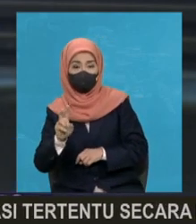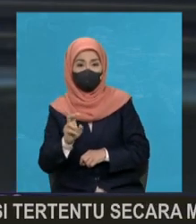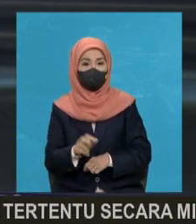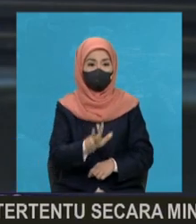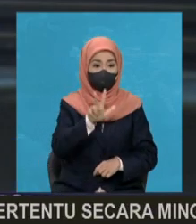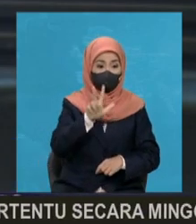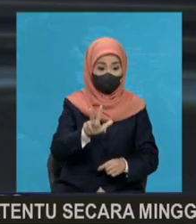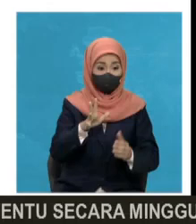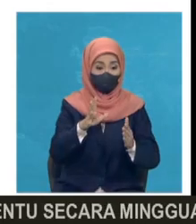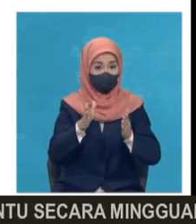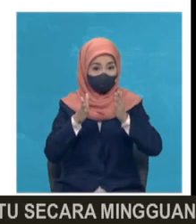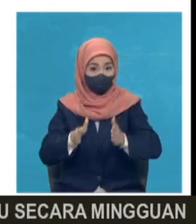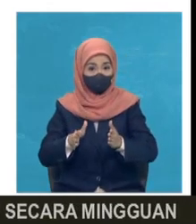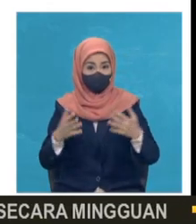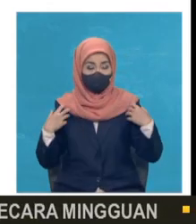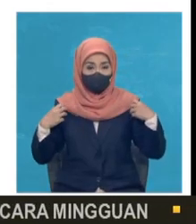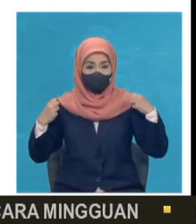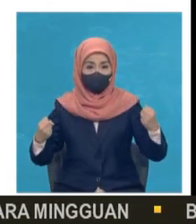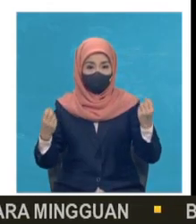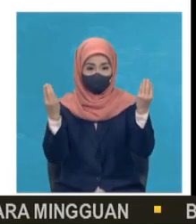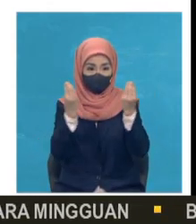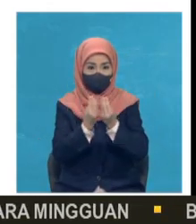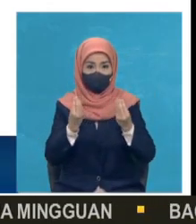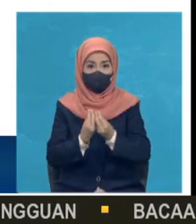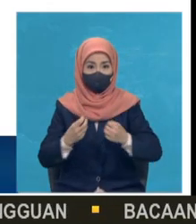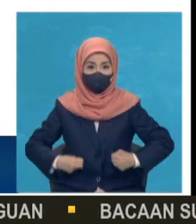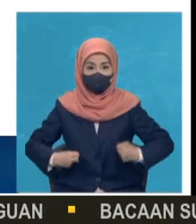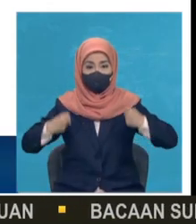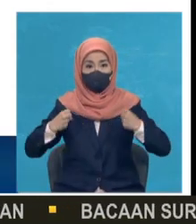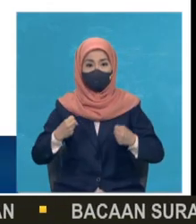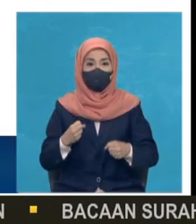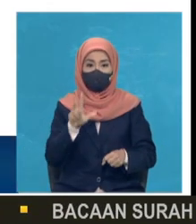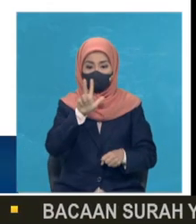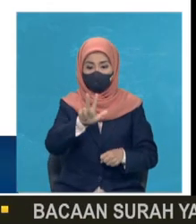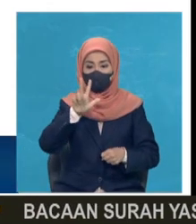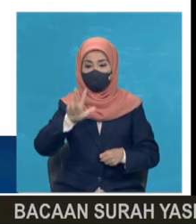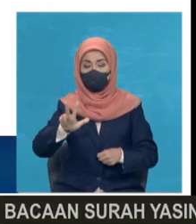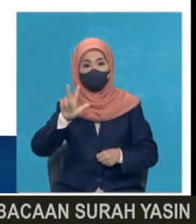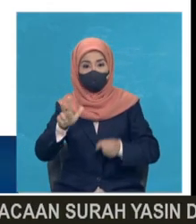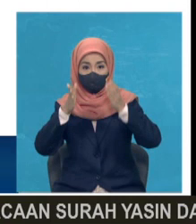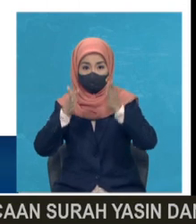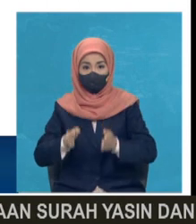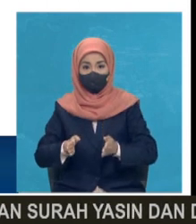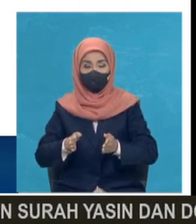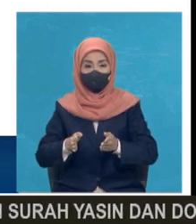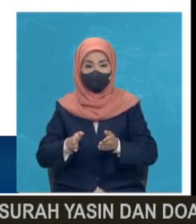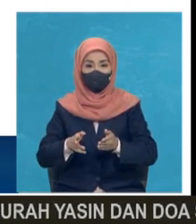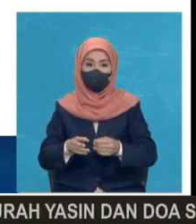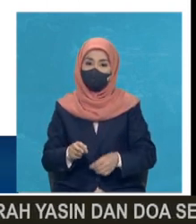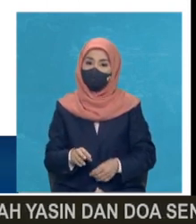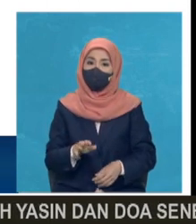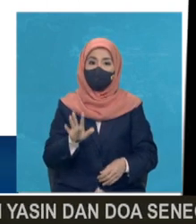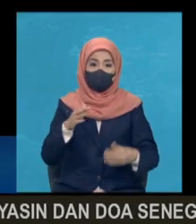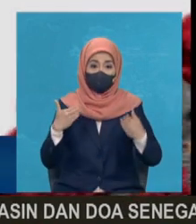tiga cash telah disahkan sebuah membawa kepada jumlah casing semua kekal sebanyak 333 ini bermakna